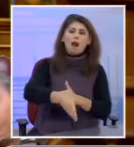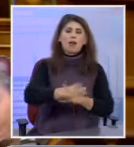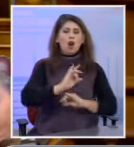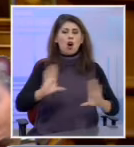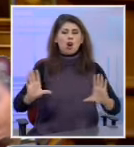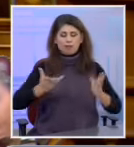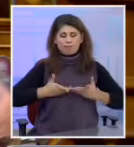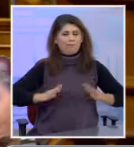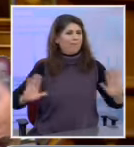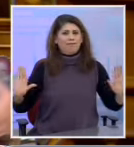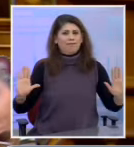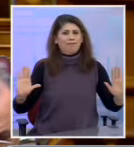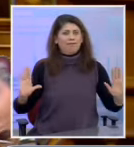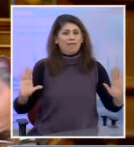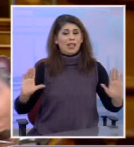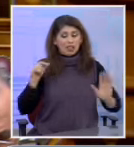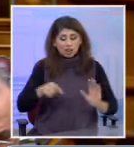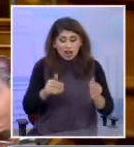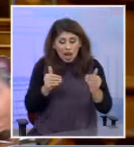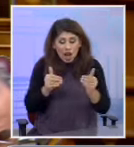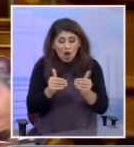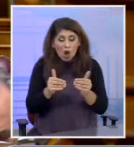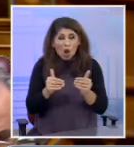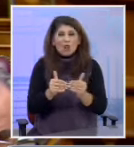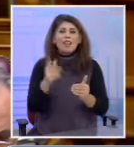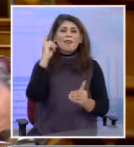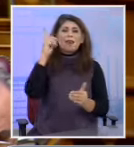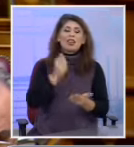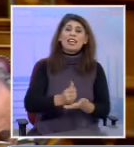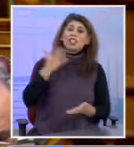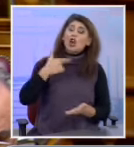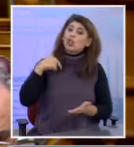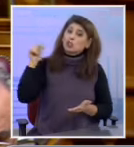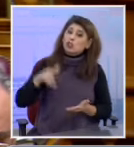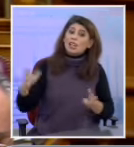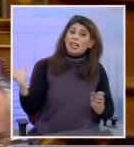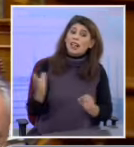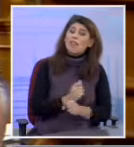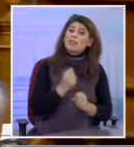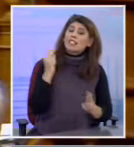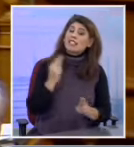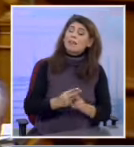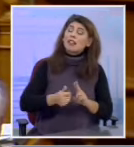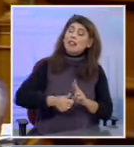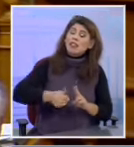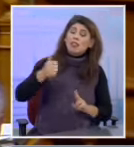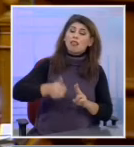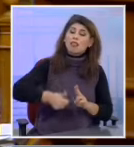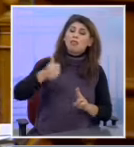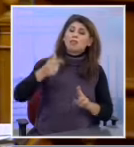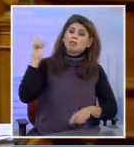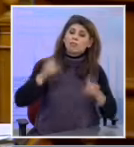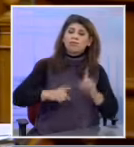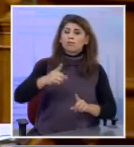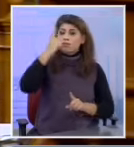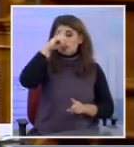αυτόν τον κάβο. Και πλέον έρχεται κοντά η πρώτη αξιολόγηση. Και ήδη πετυχαίνουμε σημαντικές νίκες στην σκληρή